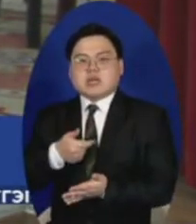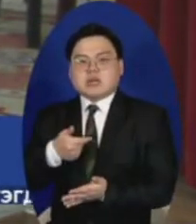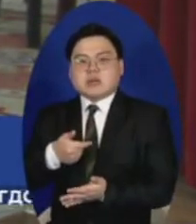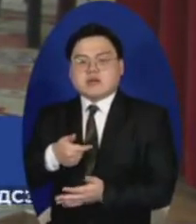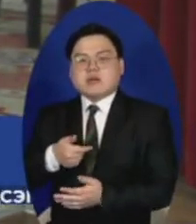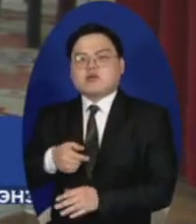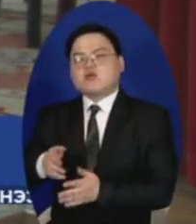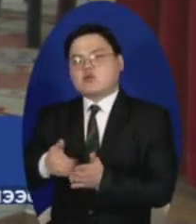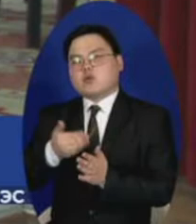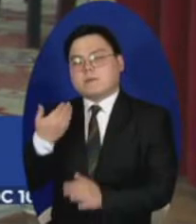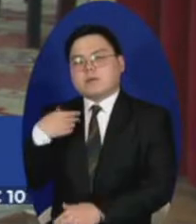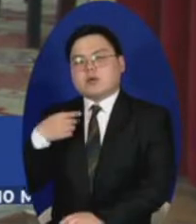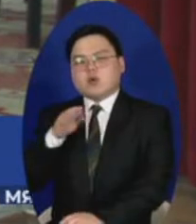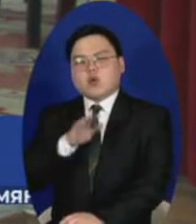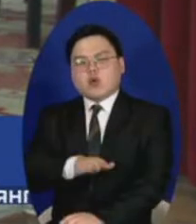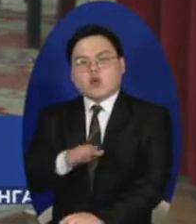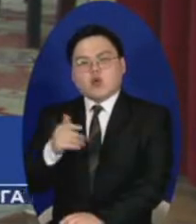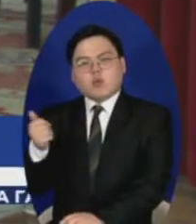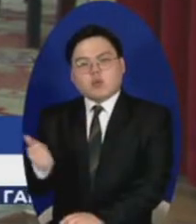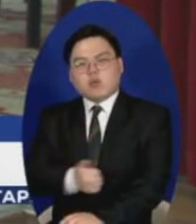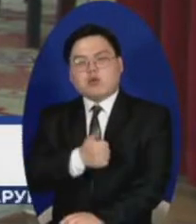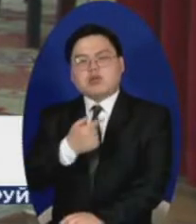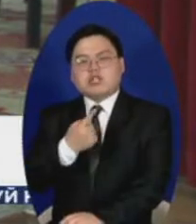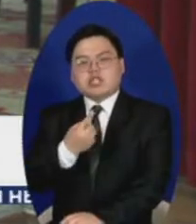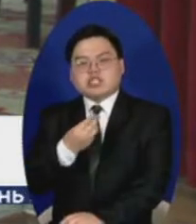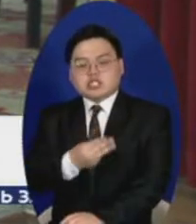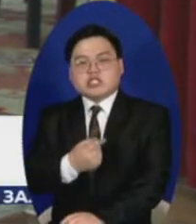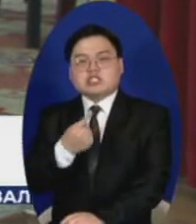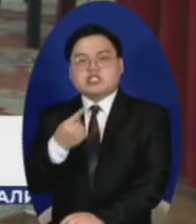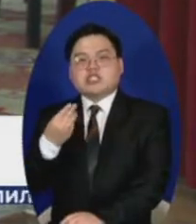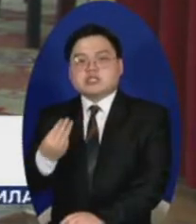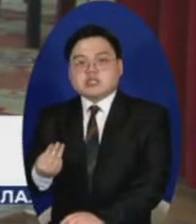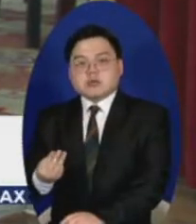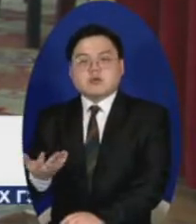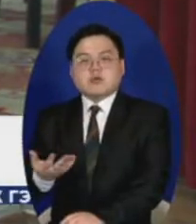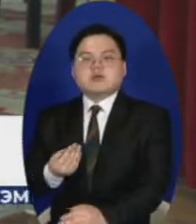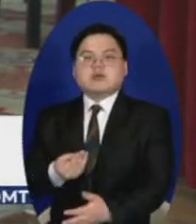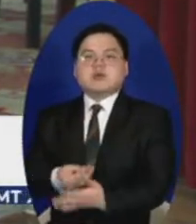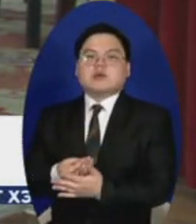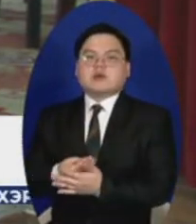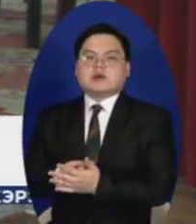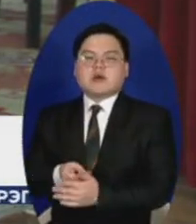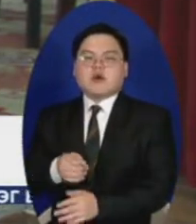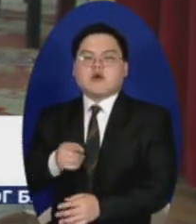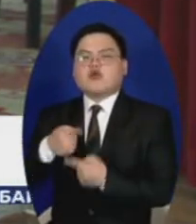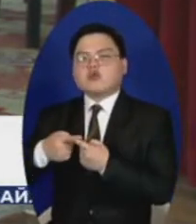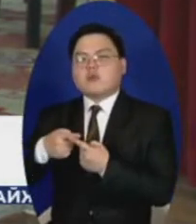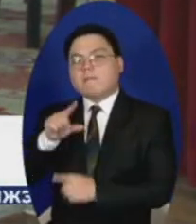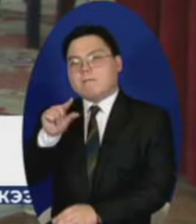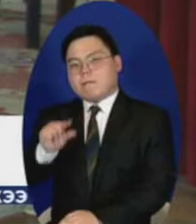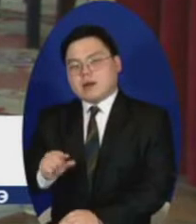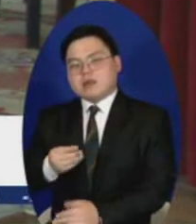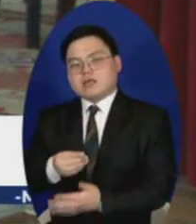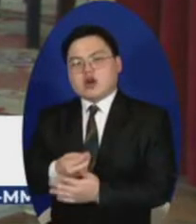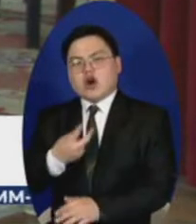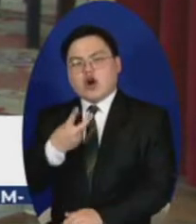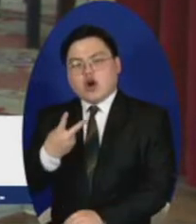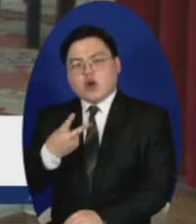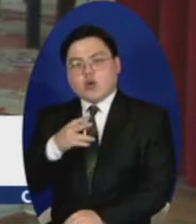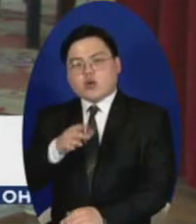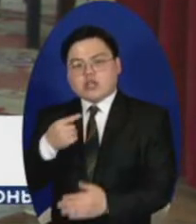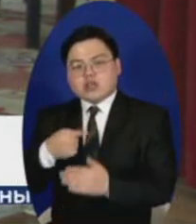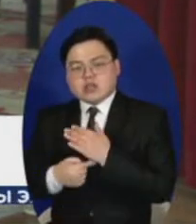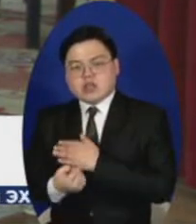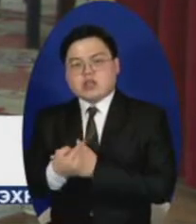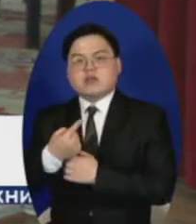хүүхдэд нэг бүрчлэн нэг хүүхдэд оногдох хэмжээ нь бол орон нутагт бол маш бага байдаг. Нэг хоёр хүүхдийн дунд нэг ч байдаг